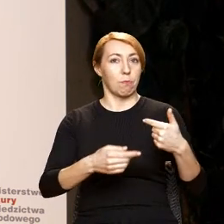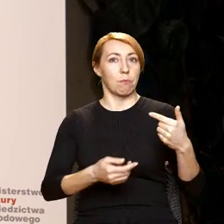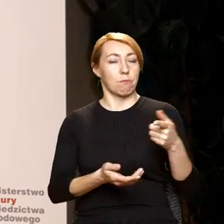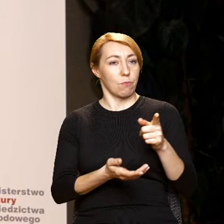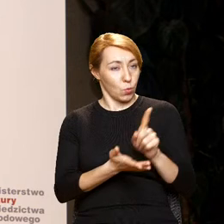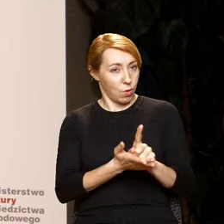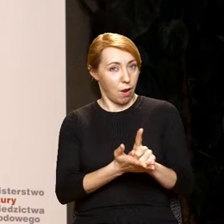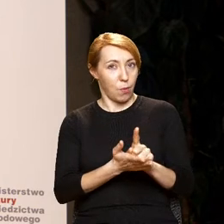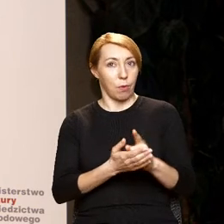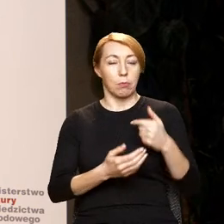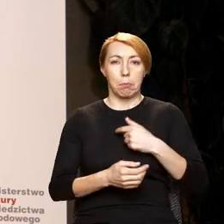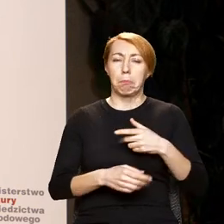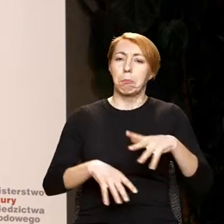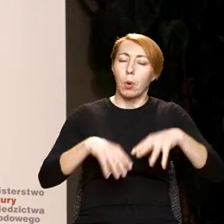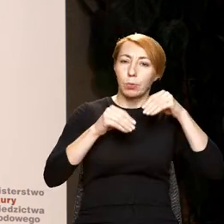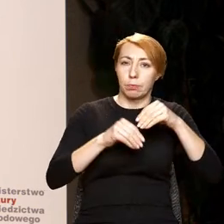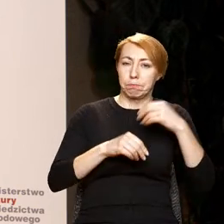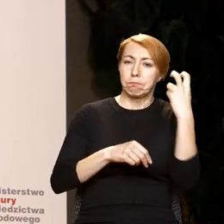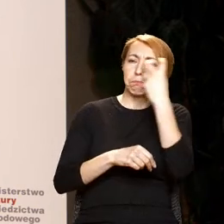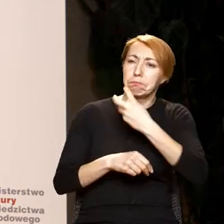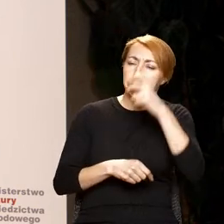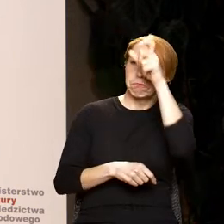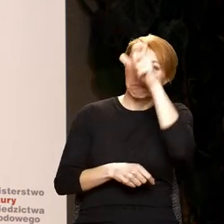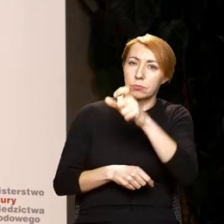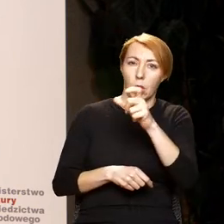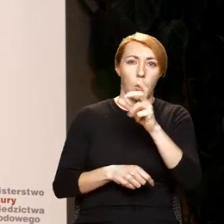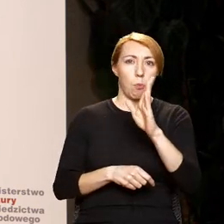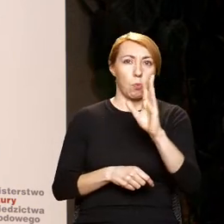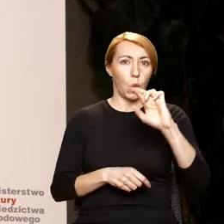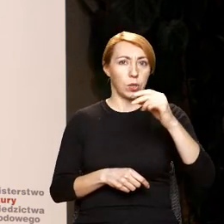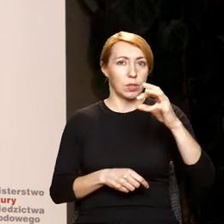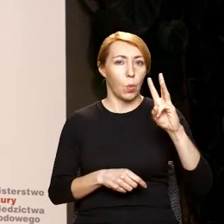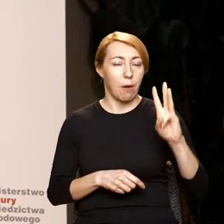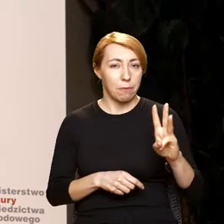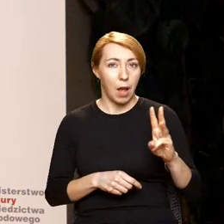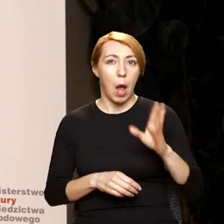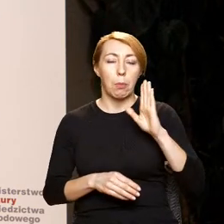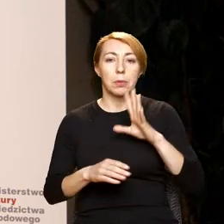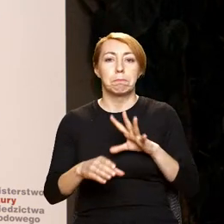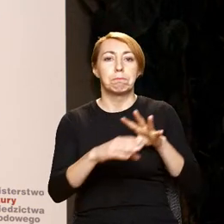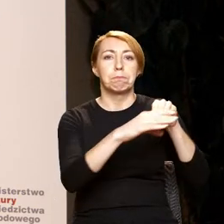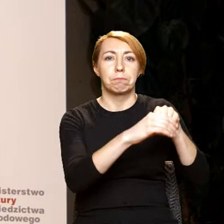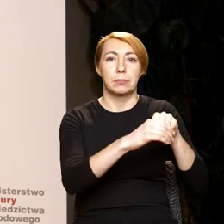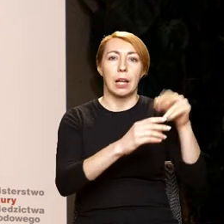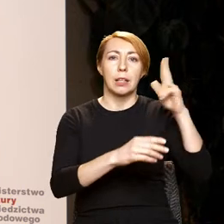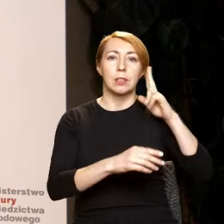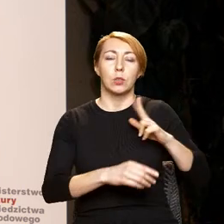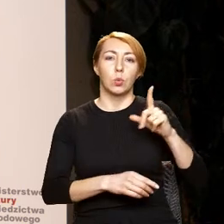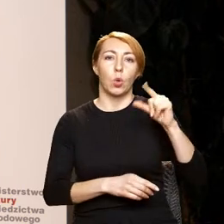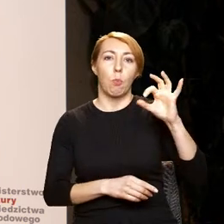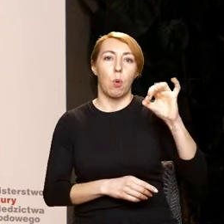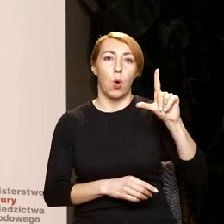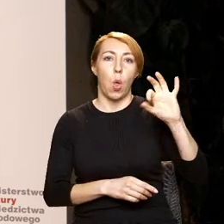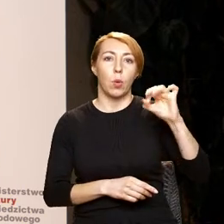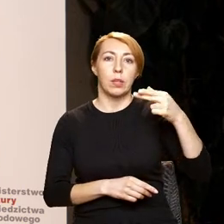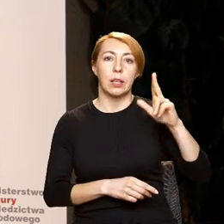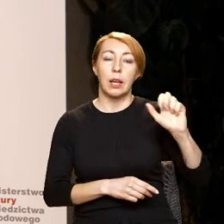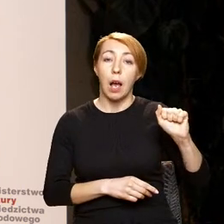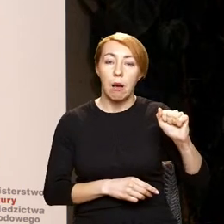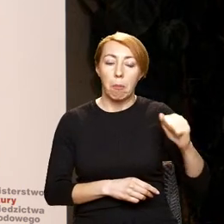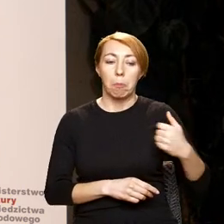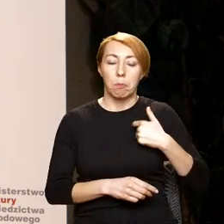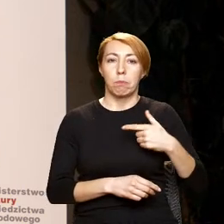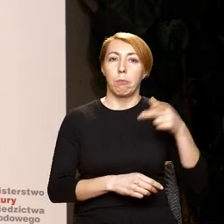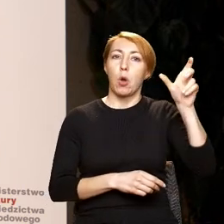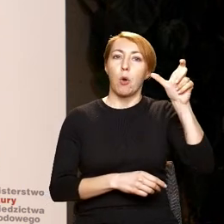się bardziej interesować Bronisławem Piłsudskim. A potem, kiedy trafiłam do Instytutu Polonika, Bronisław Piłsudski znowu się pojawił w moim